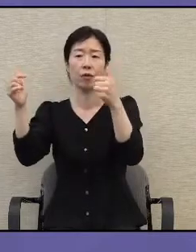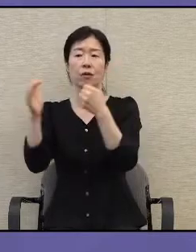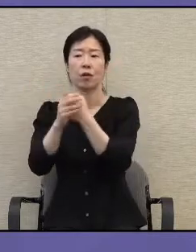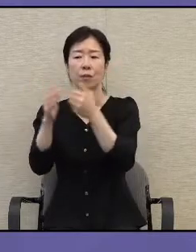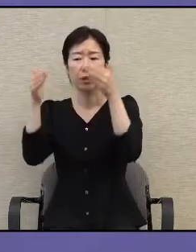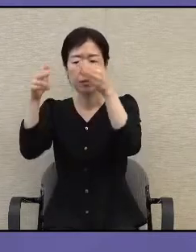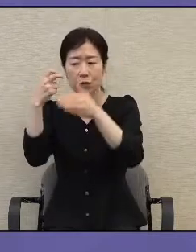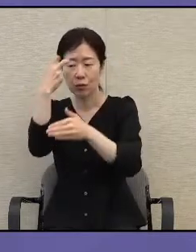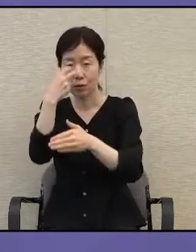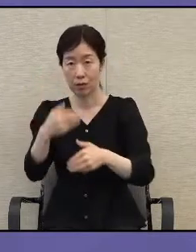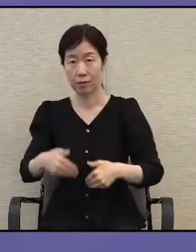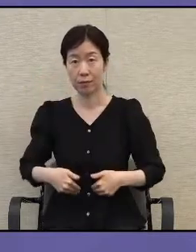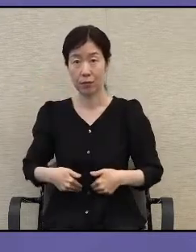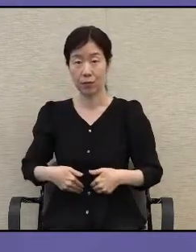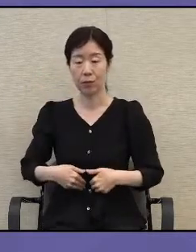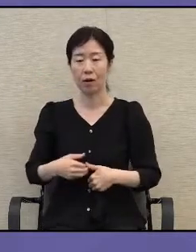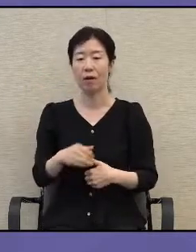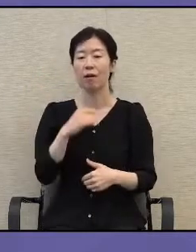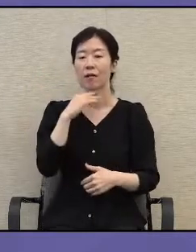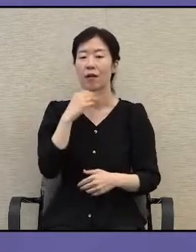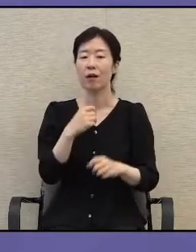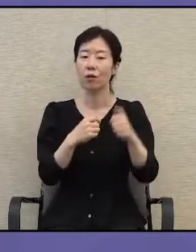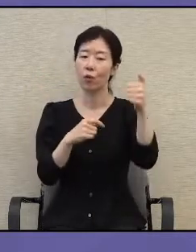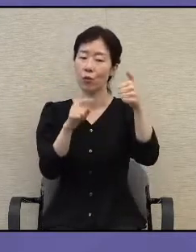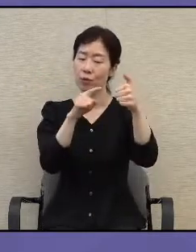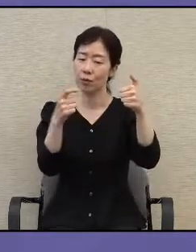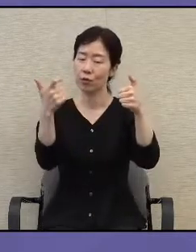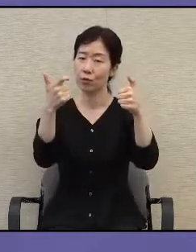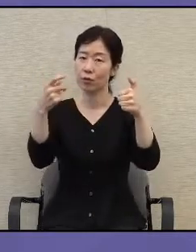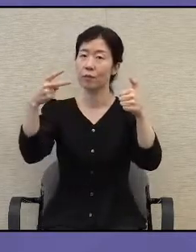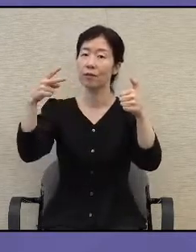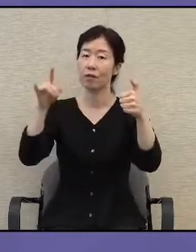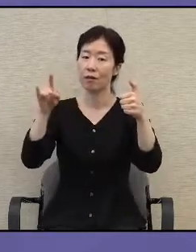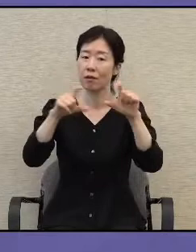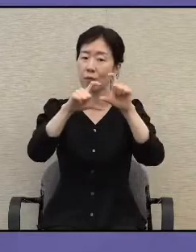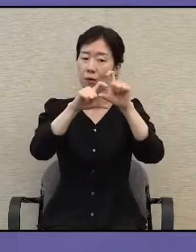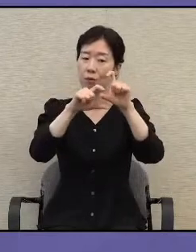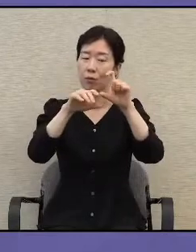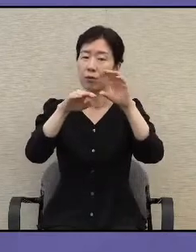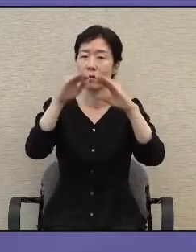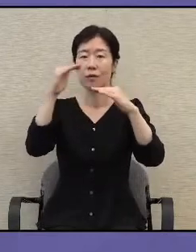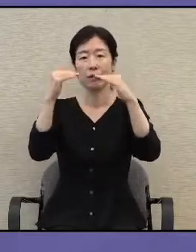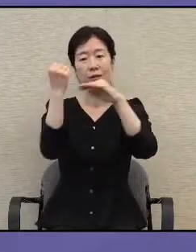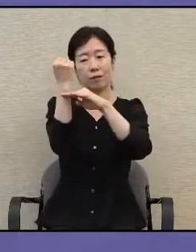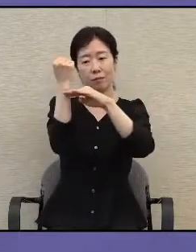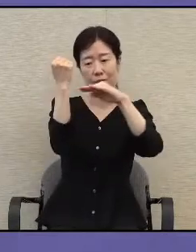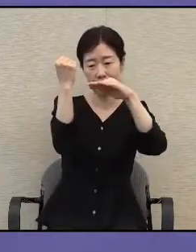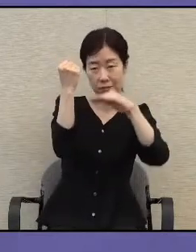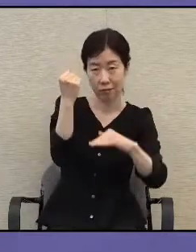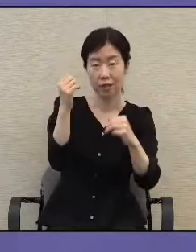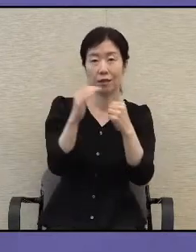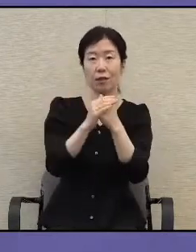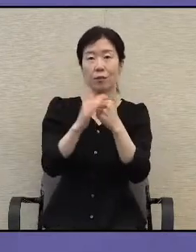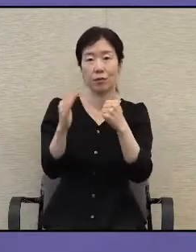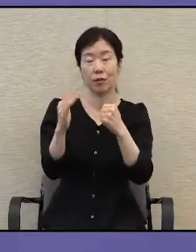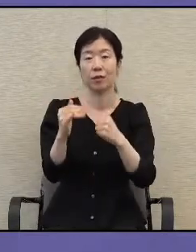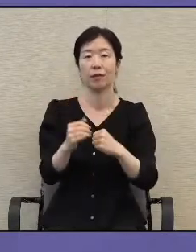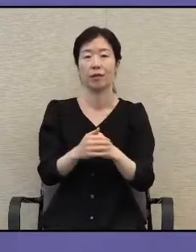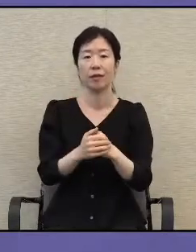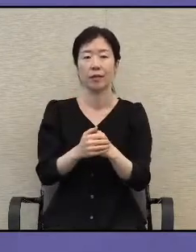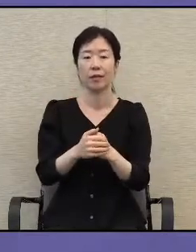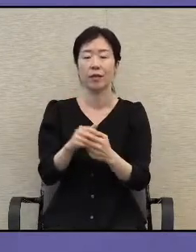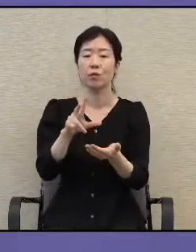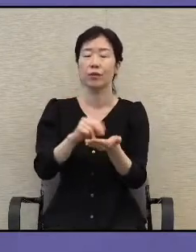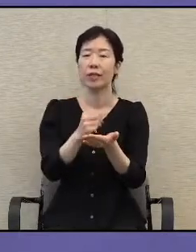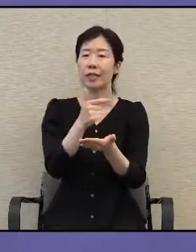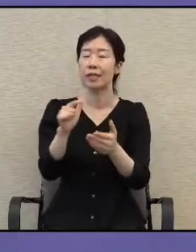될 부분이고요. 50대나 60대는 그래도 평균보다는 낮은 양상을 보이고 있고, 특히 50대, 60대 같은 경우는 자살 생각이